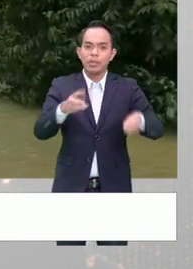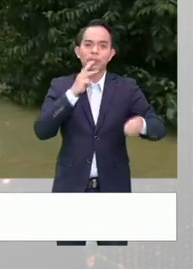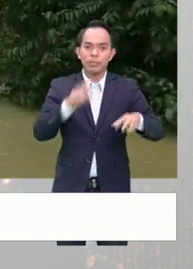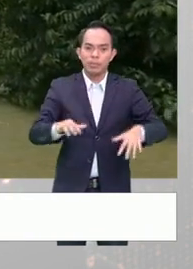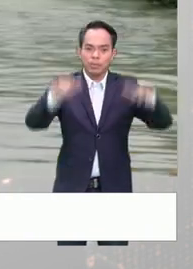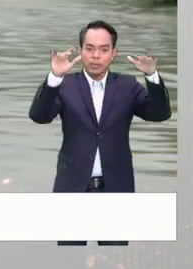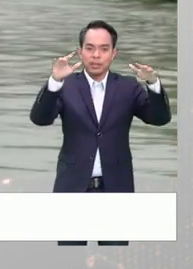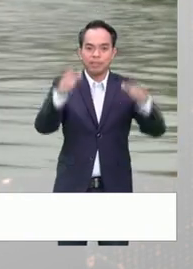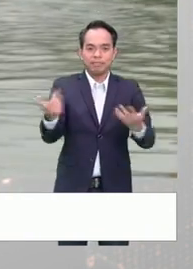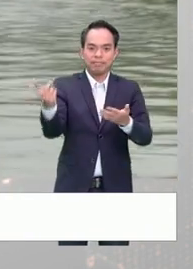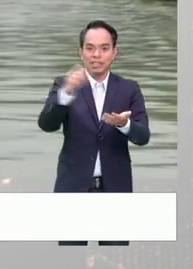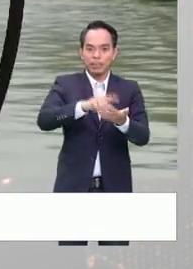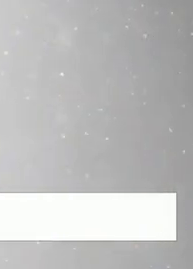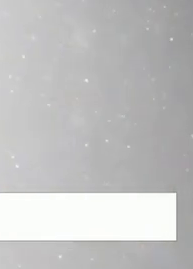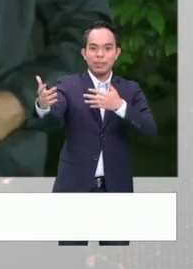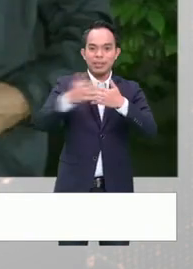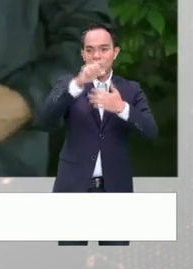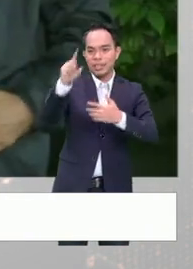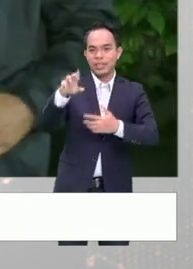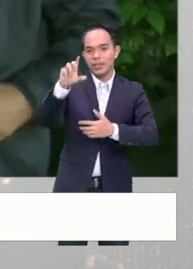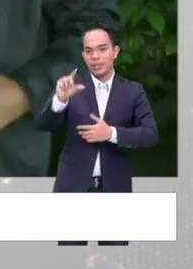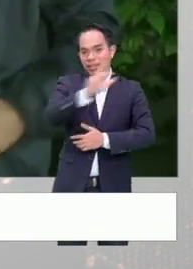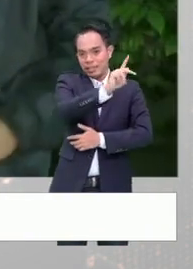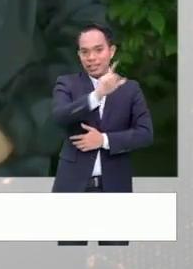emas kembali bisa mendengar Kuala Lumpur silakan